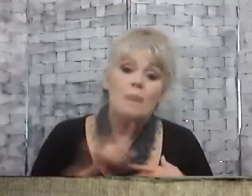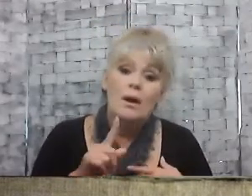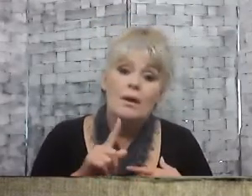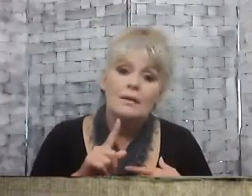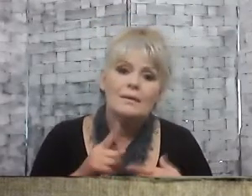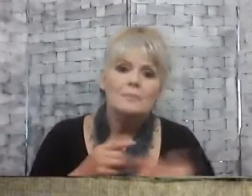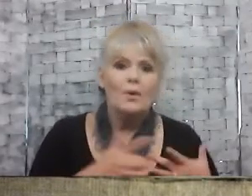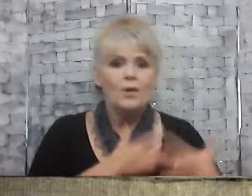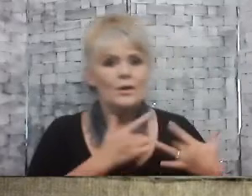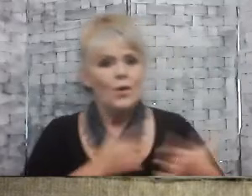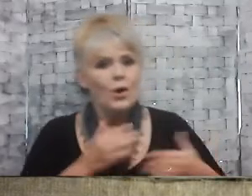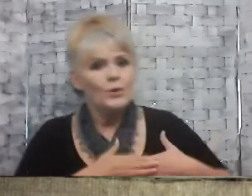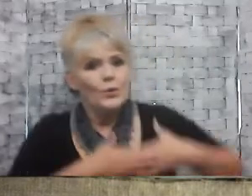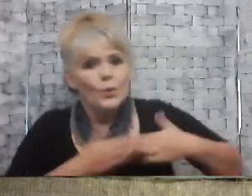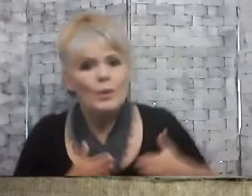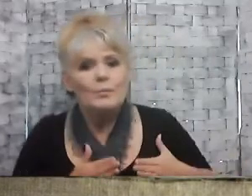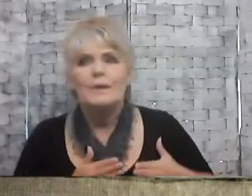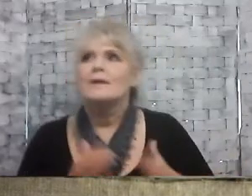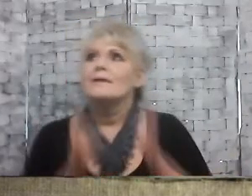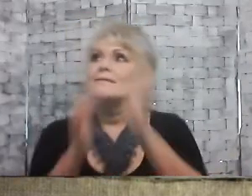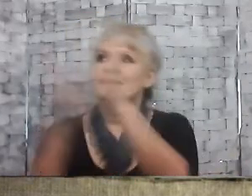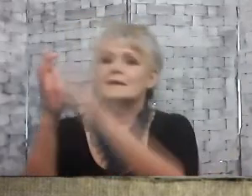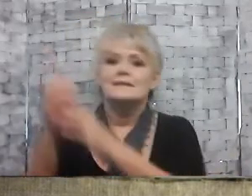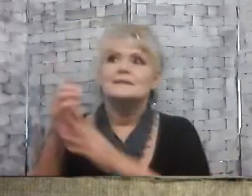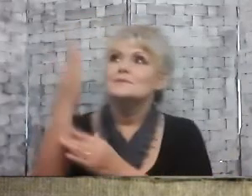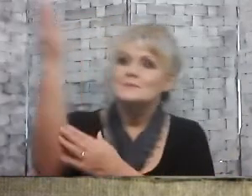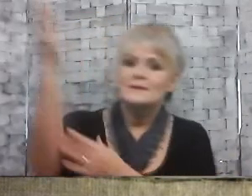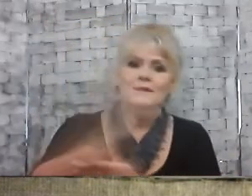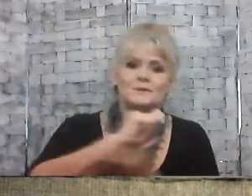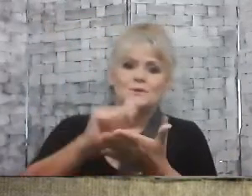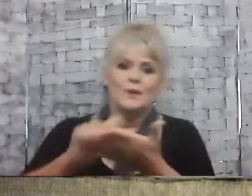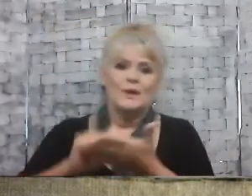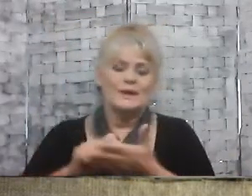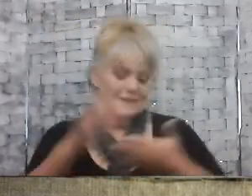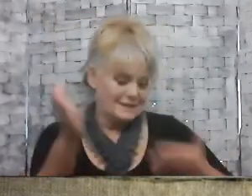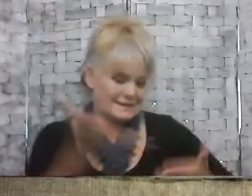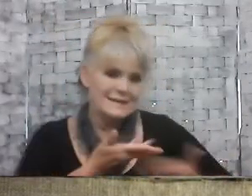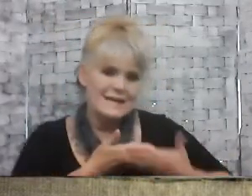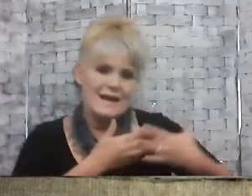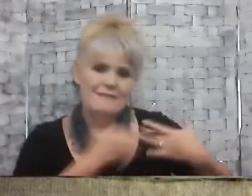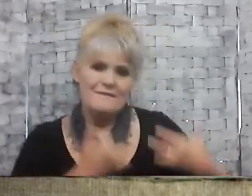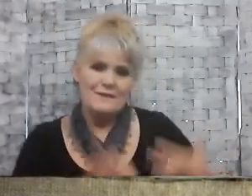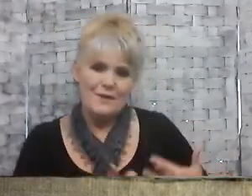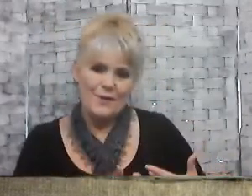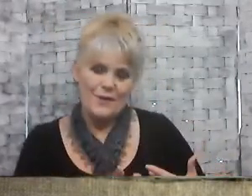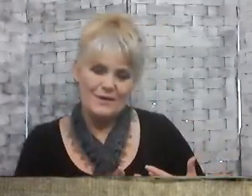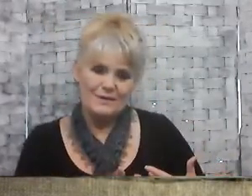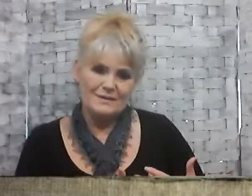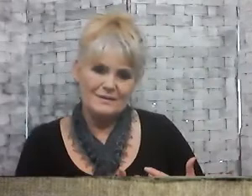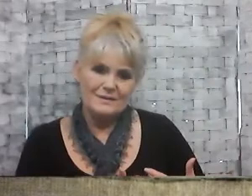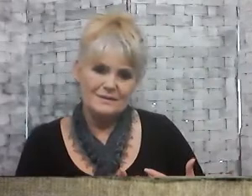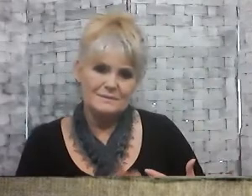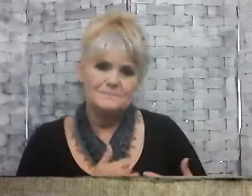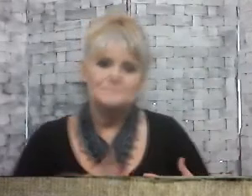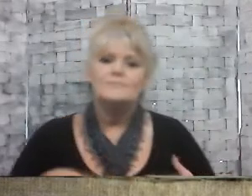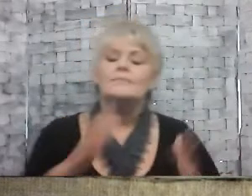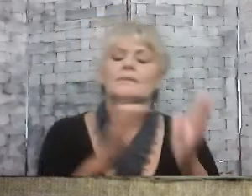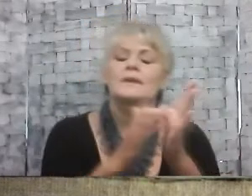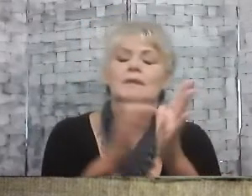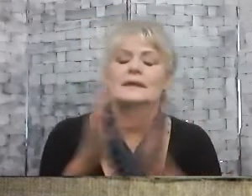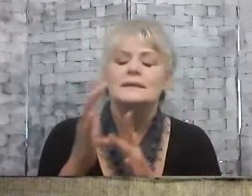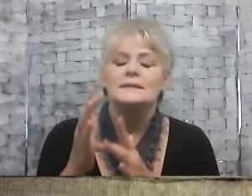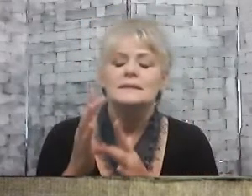te skryf, om leiding te neem in jou story. Miskien wil jy dit vernuwing doen. Bid dan hierdie gebed